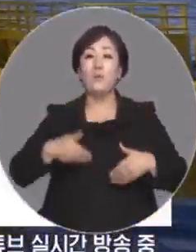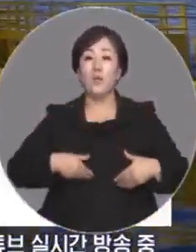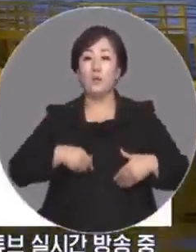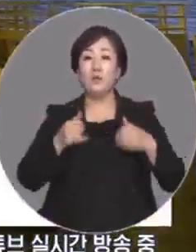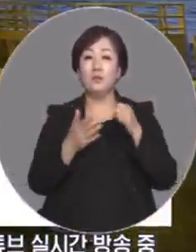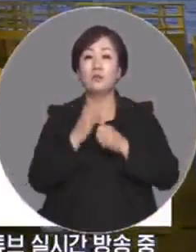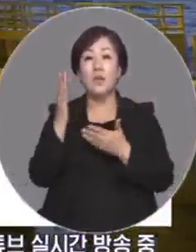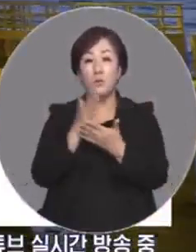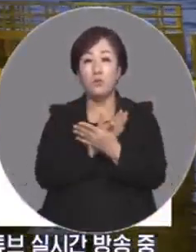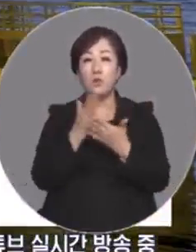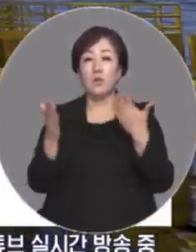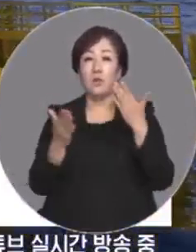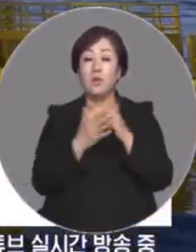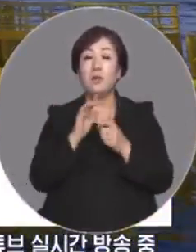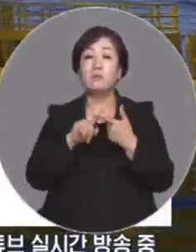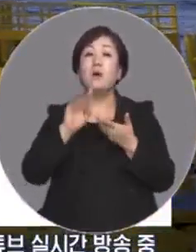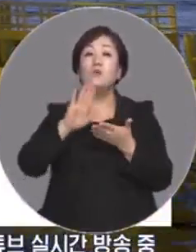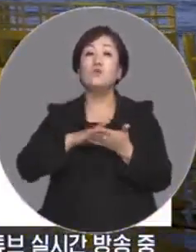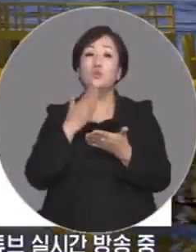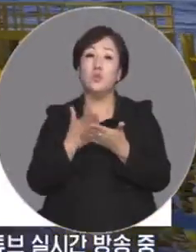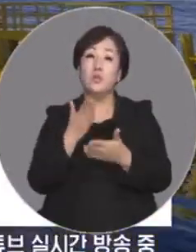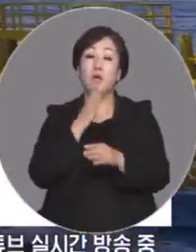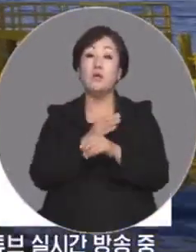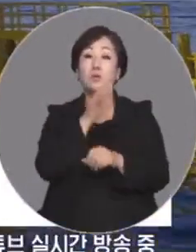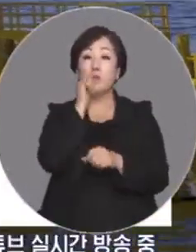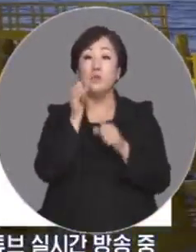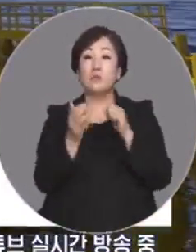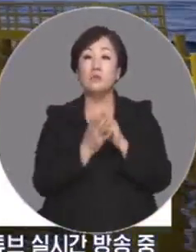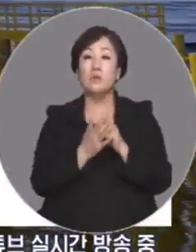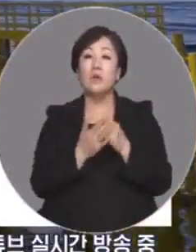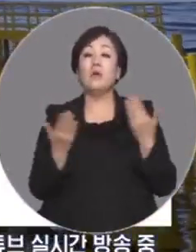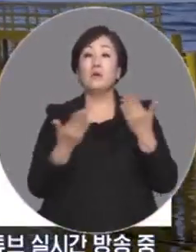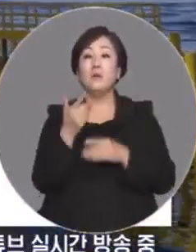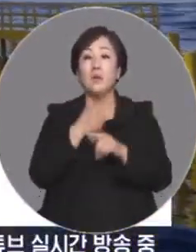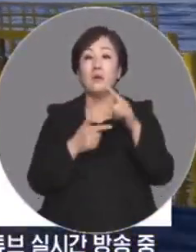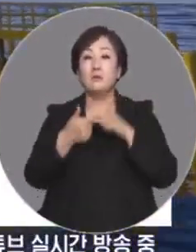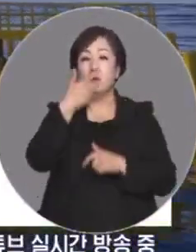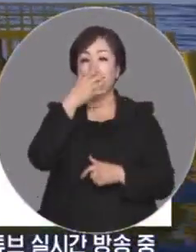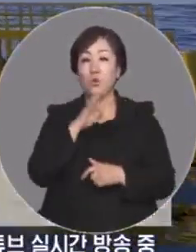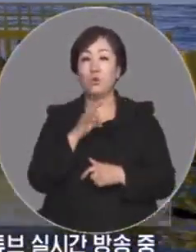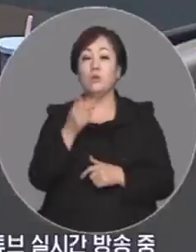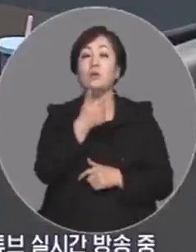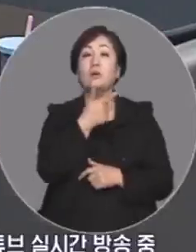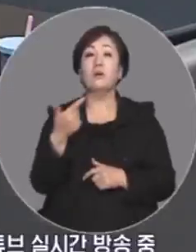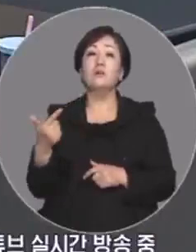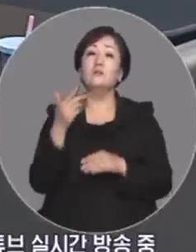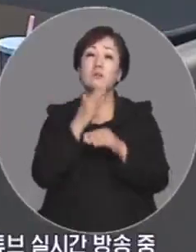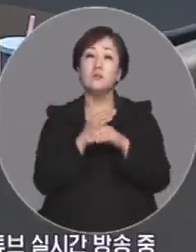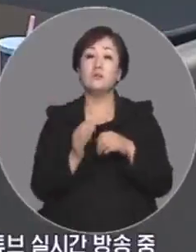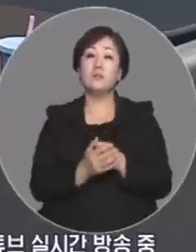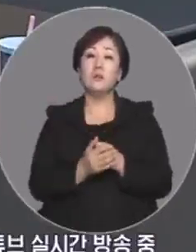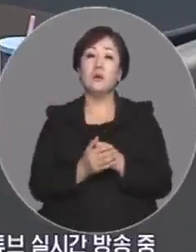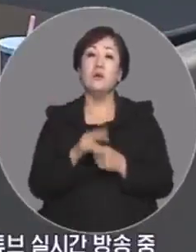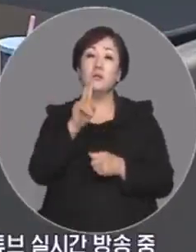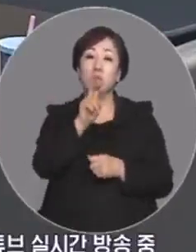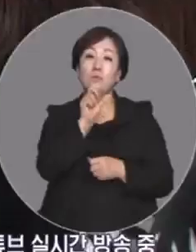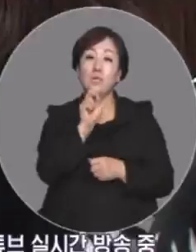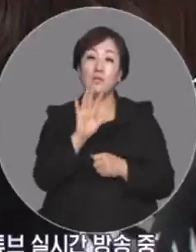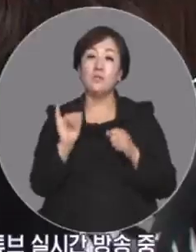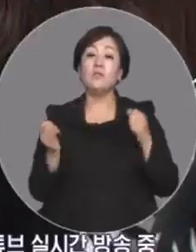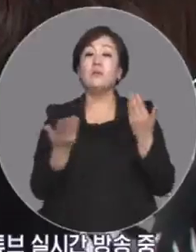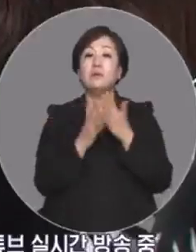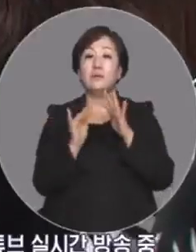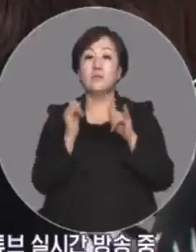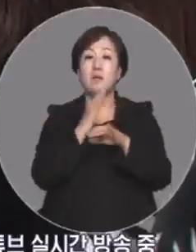부분만 현장에서 분리해 수리가 가능해지면서 작업 효율이 획기적으로 높아졌습니다. 25명의